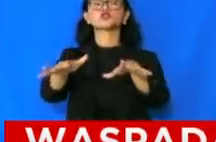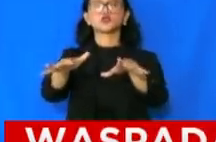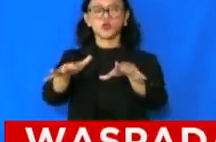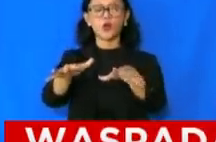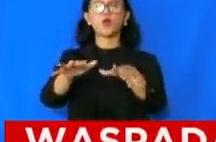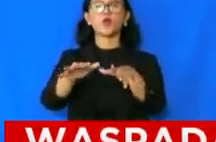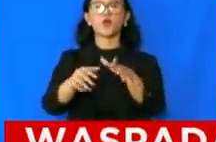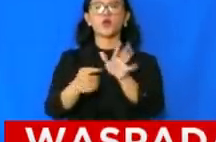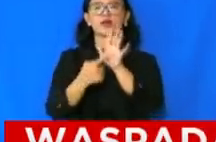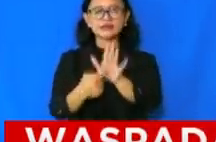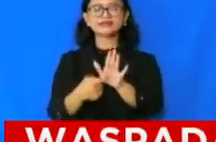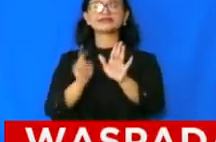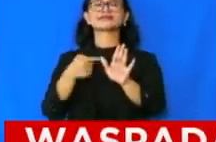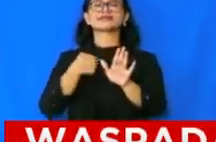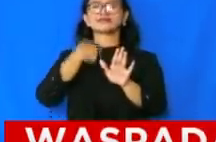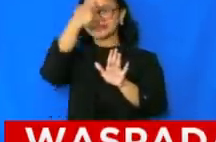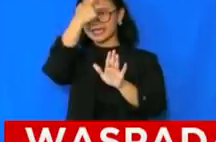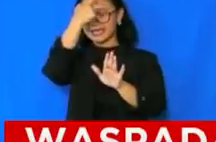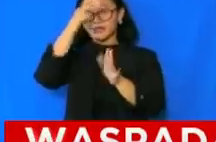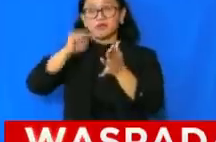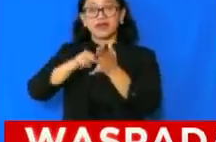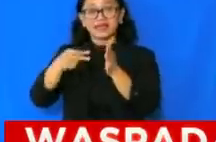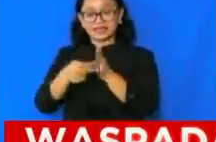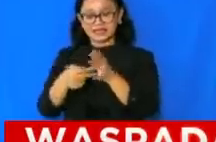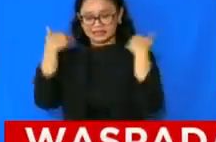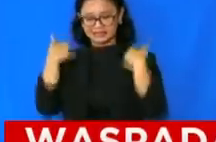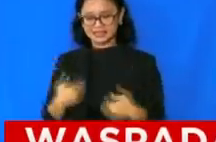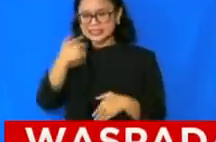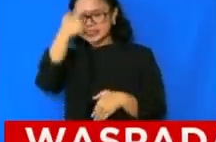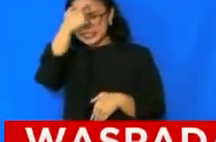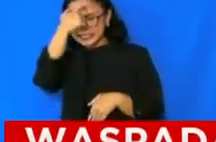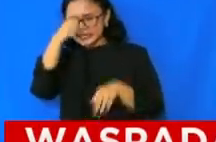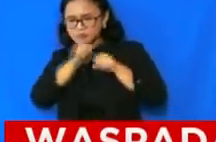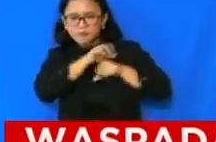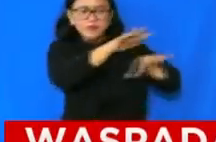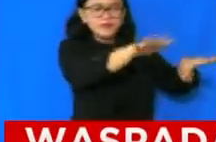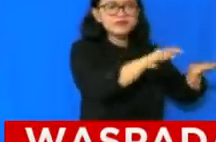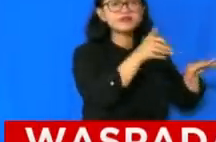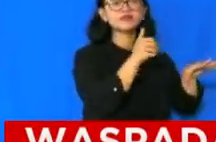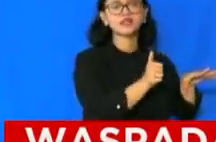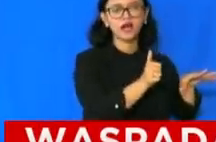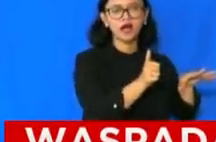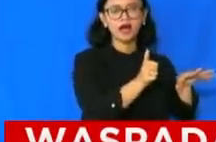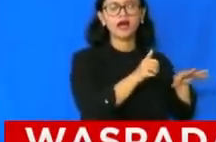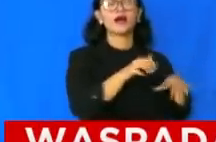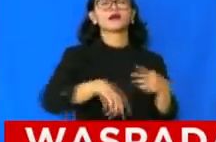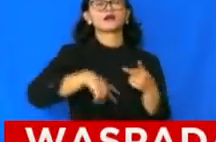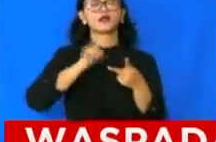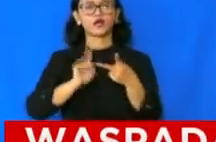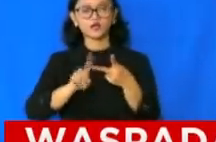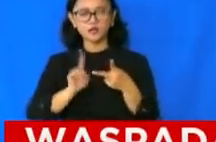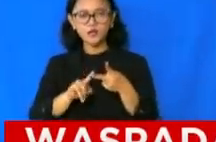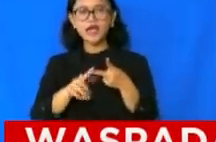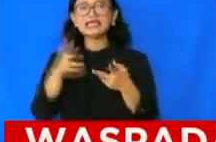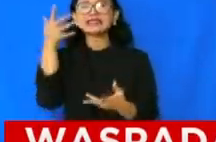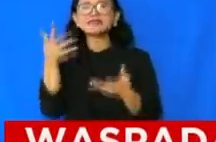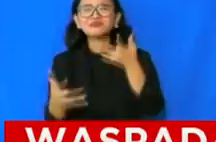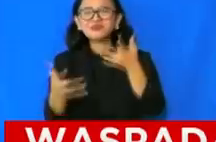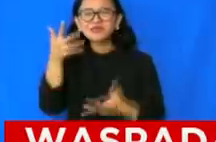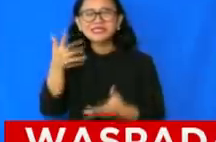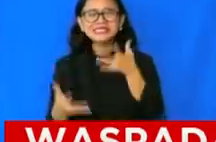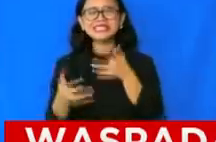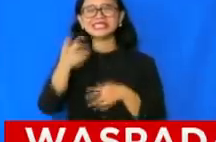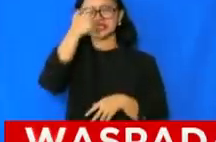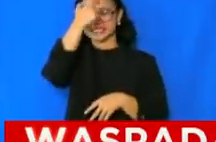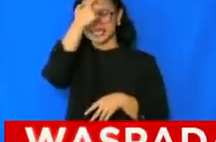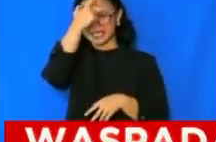sakit Hai artinya dia pasti menular Kemudian yang kedua yang mungkin sakit yaitu